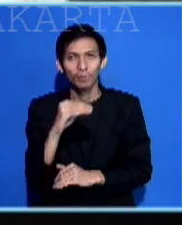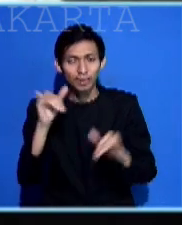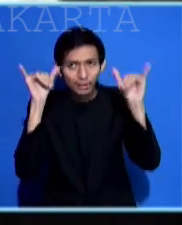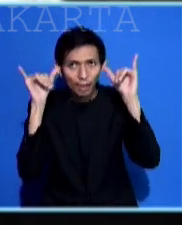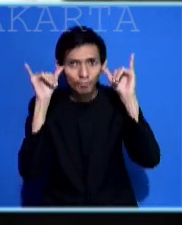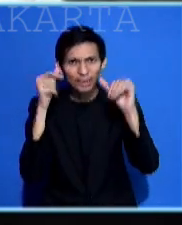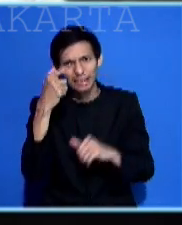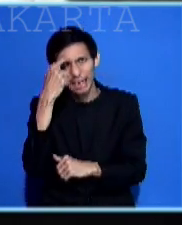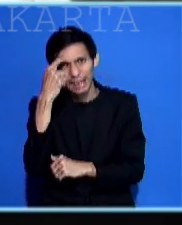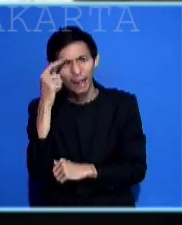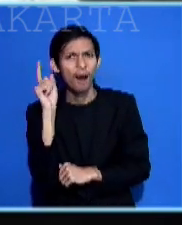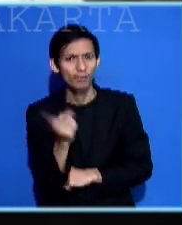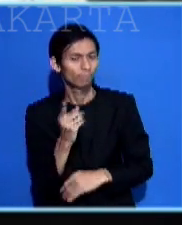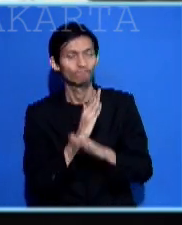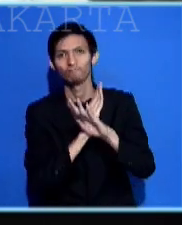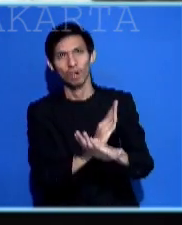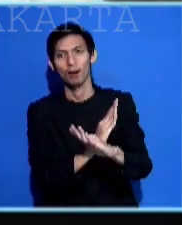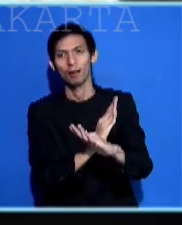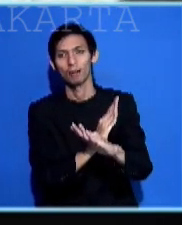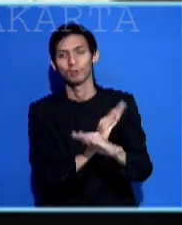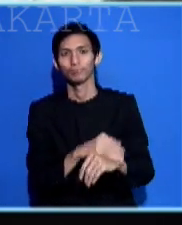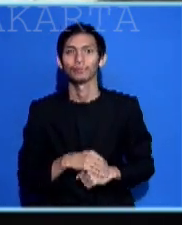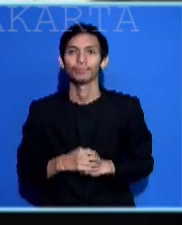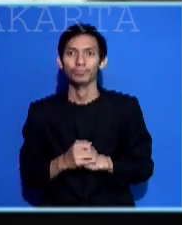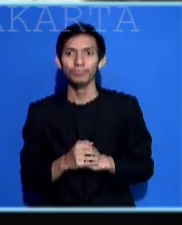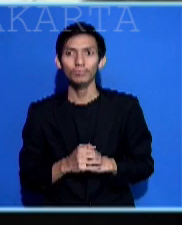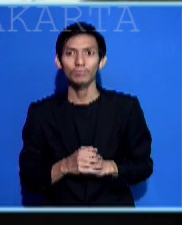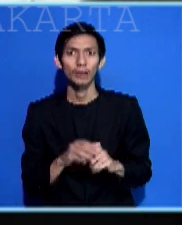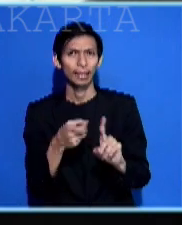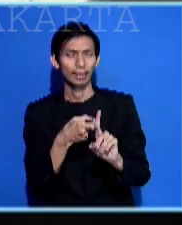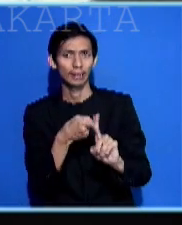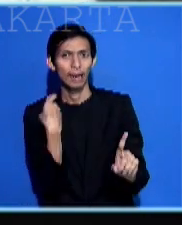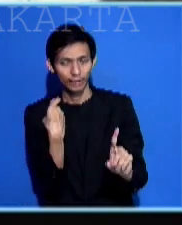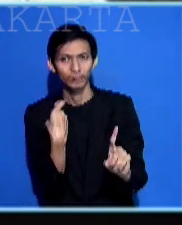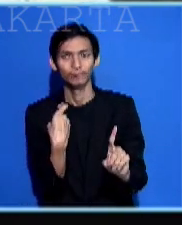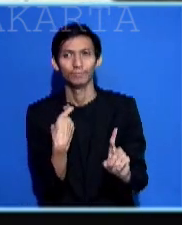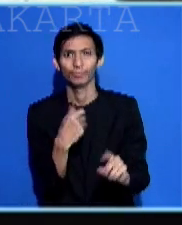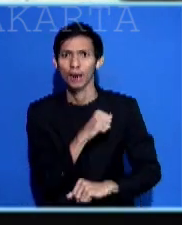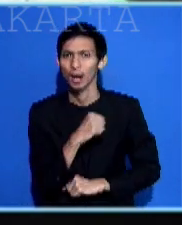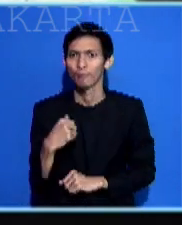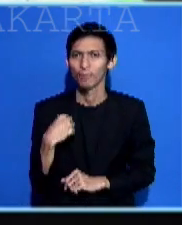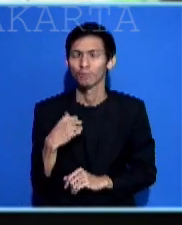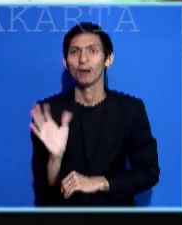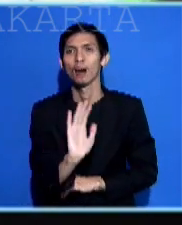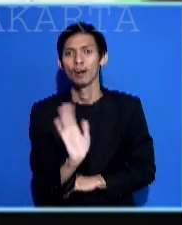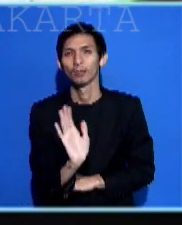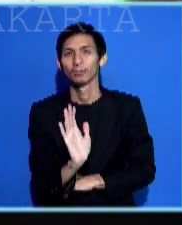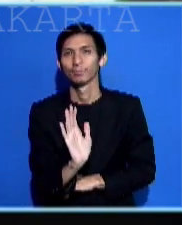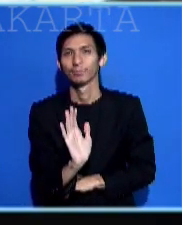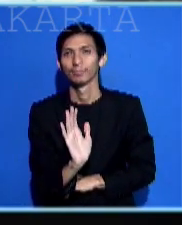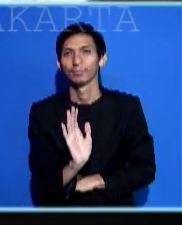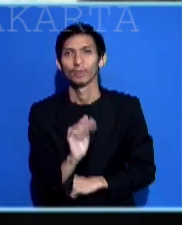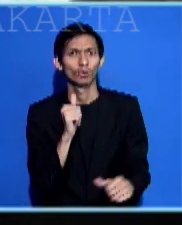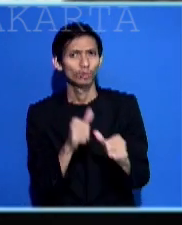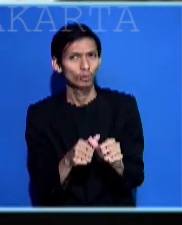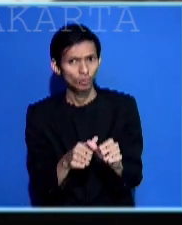dihentikan. Yang pertama ya tentunya dari segi agama itu kan bangkai haram. Para pedagang juga ya segera kita